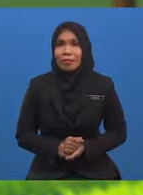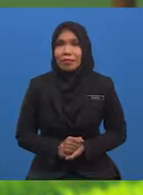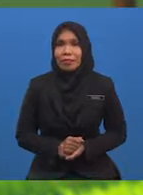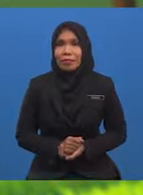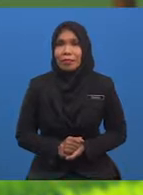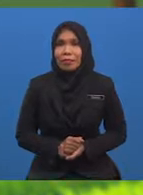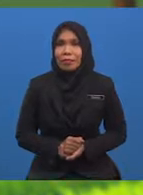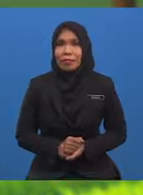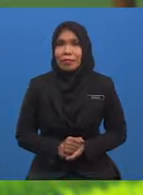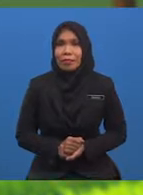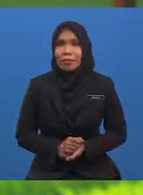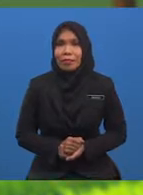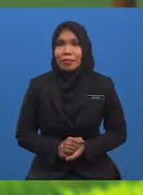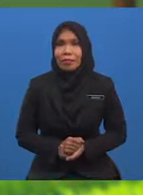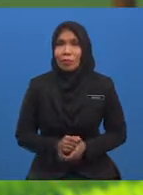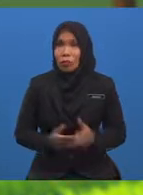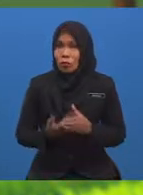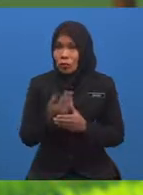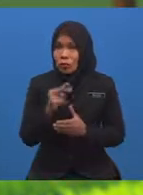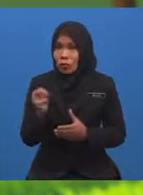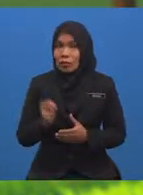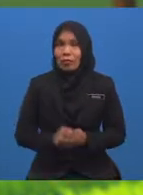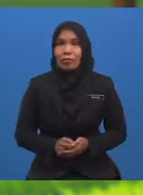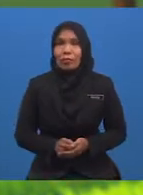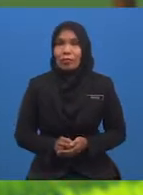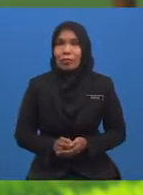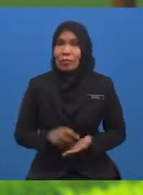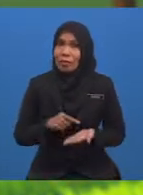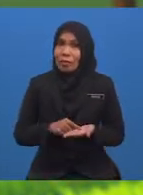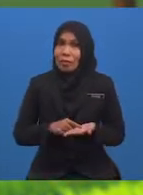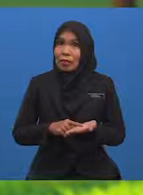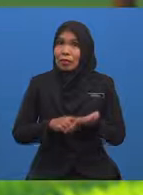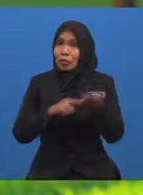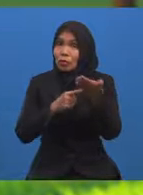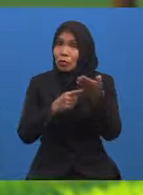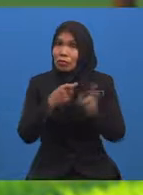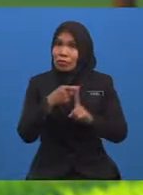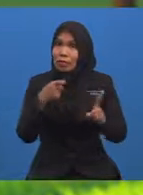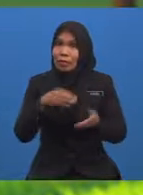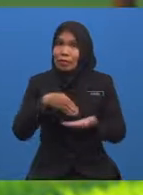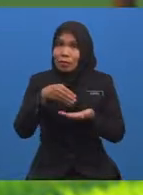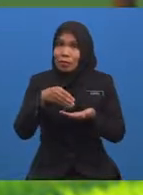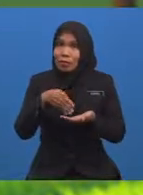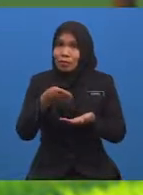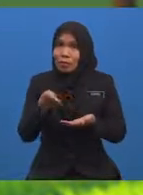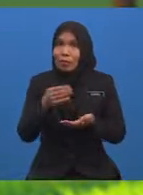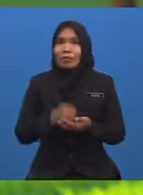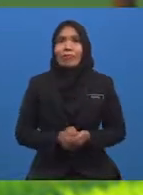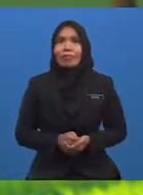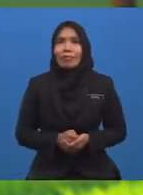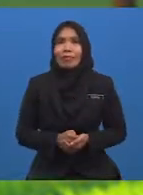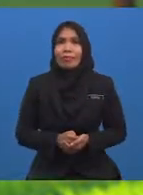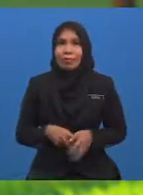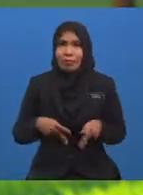kepada murid-murid. Tumbuhan ini bermula daripada biji benih. Kemudian berlakunya